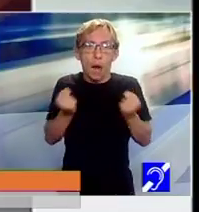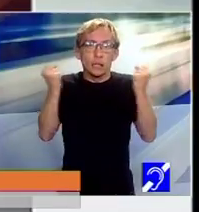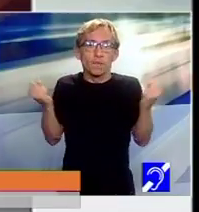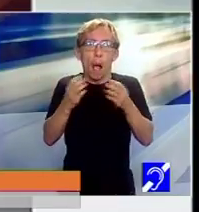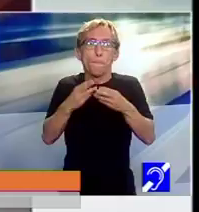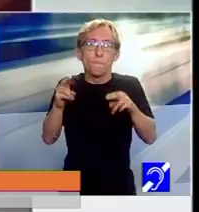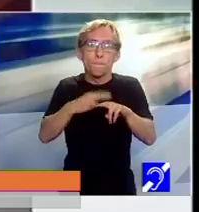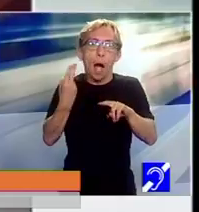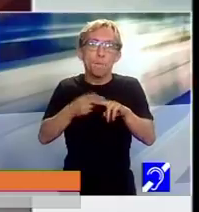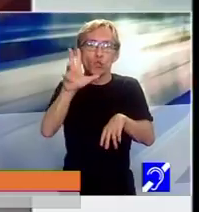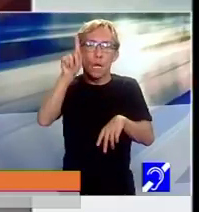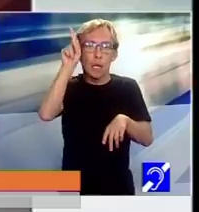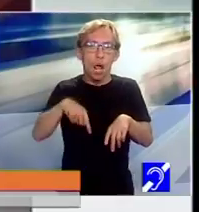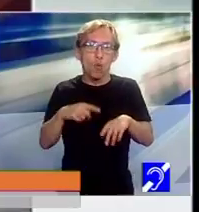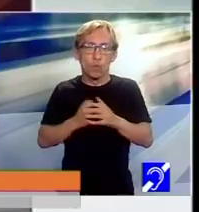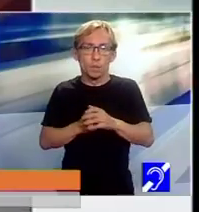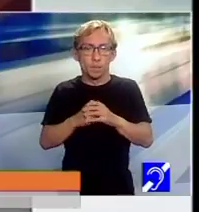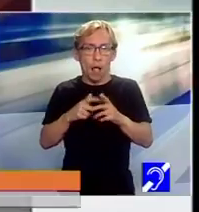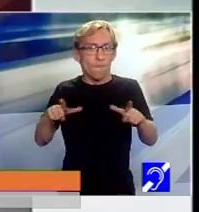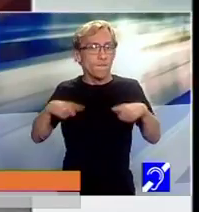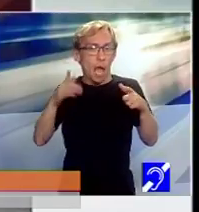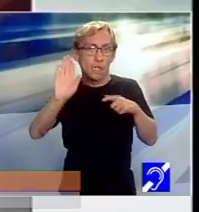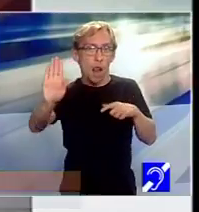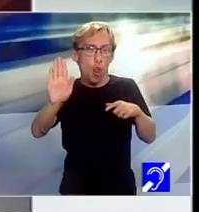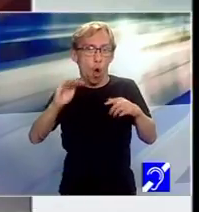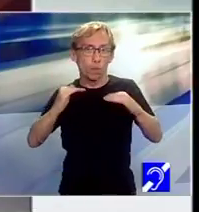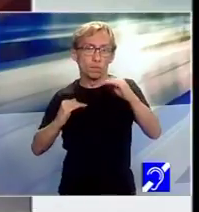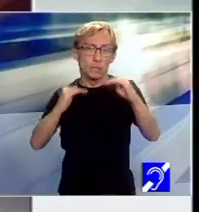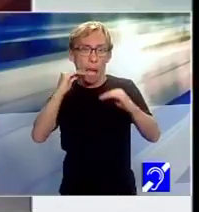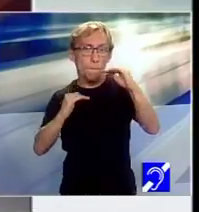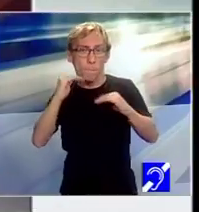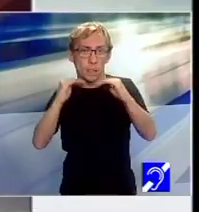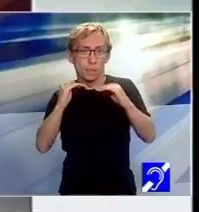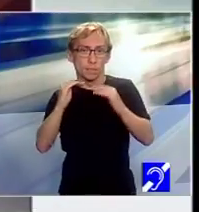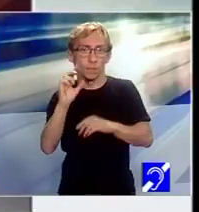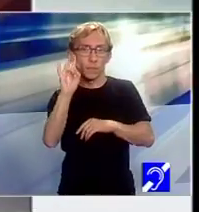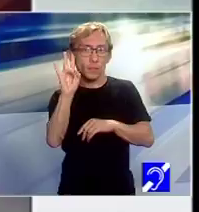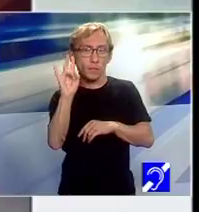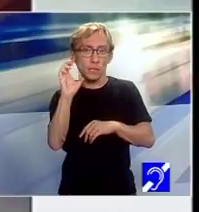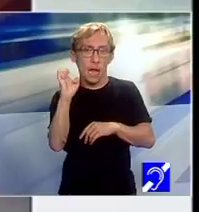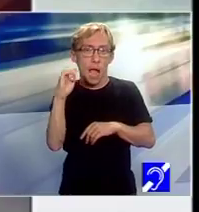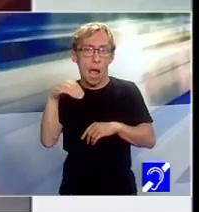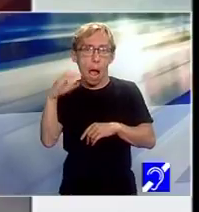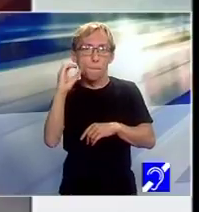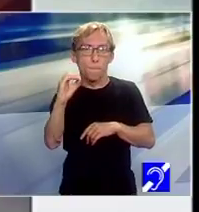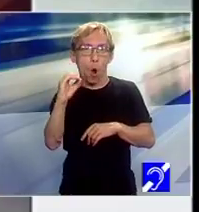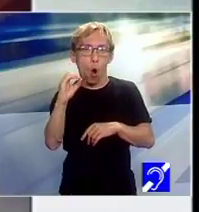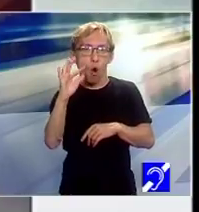având în vedere că toți pacienții, viața lor depinde de procedura de hemofiltrare